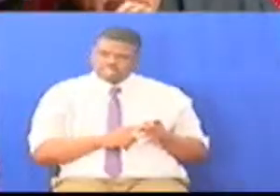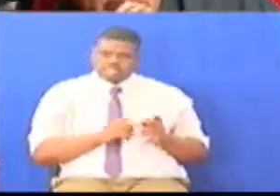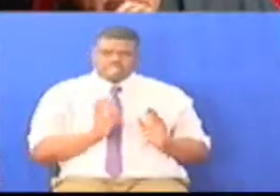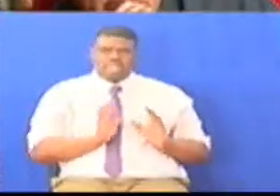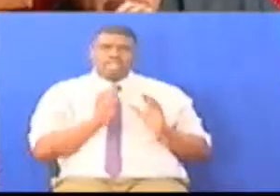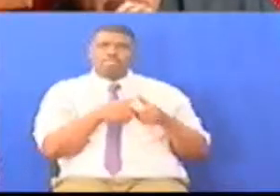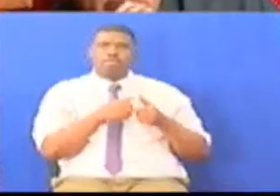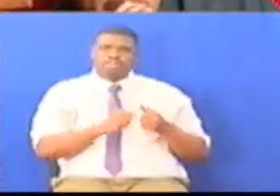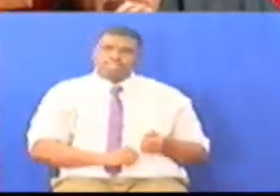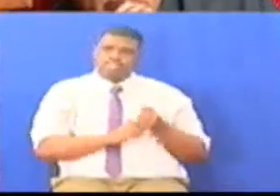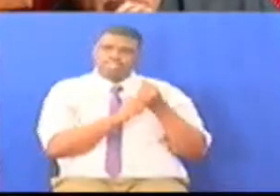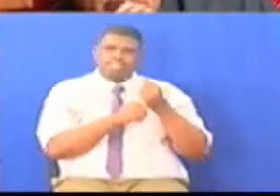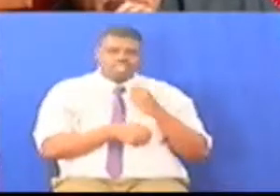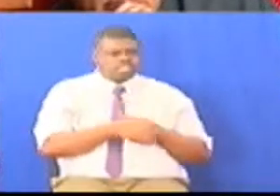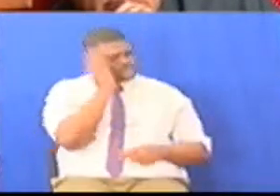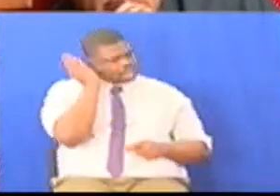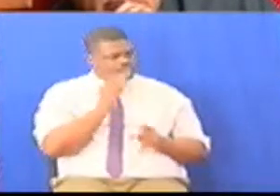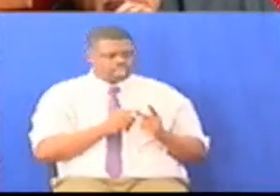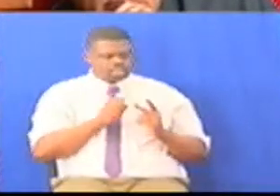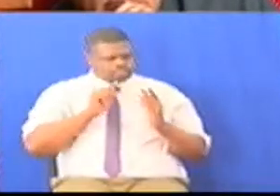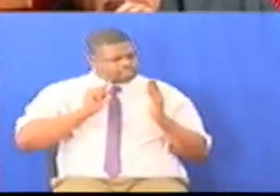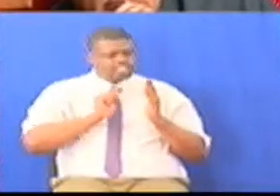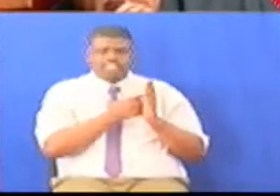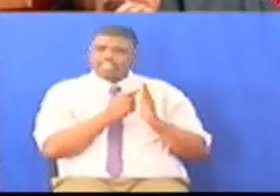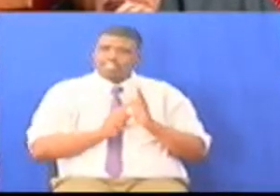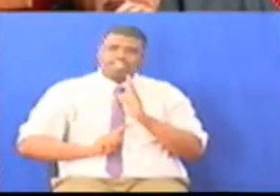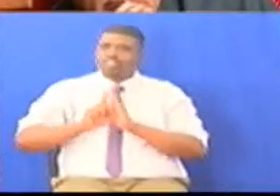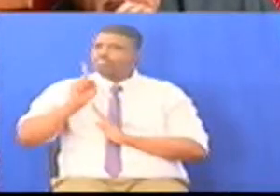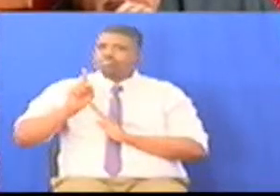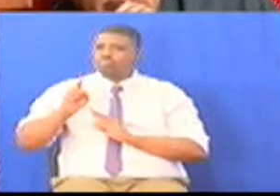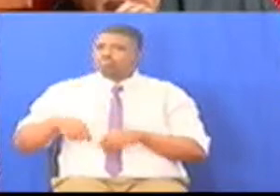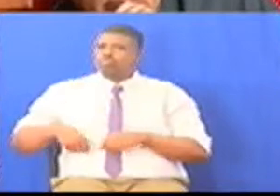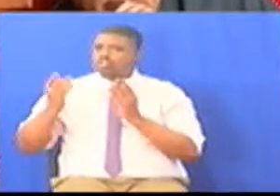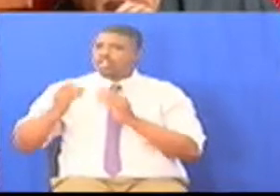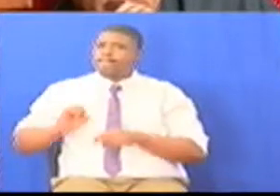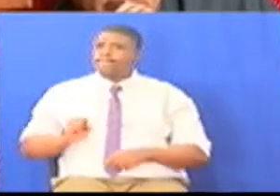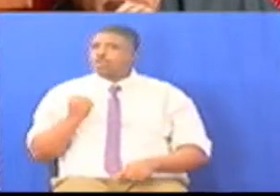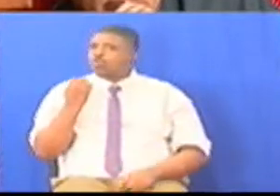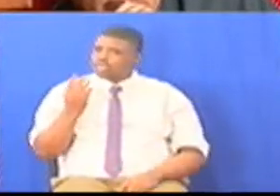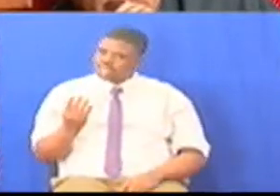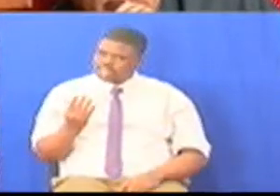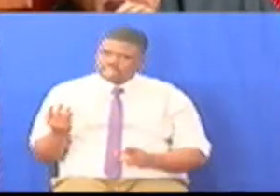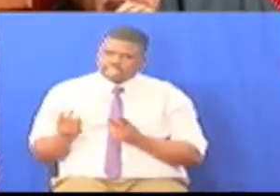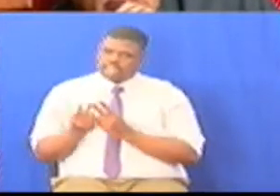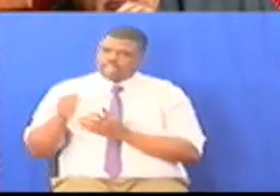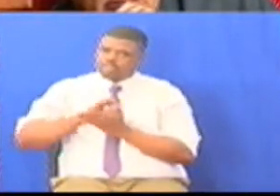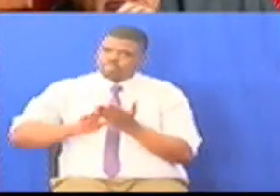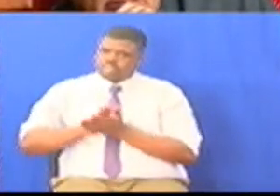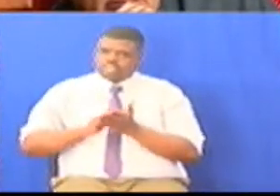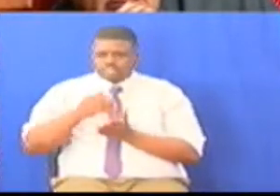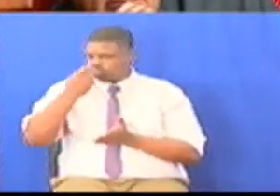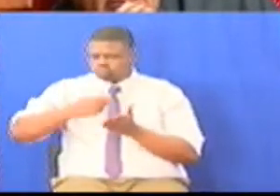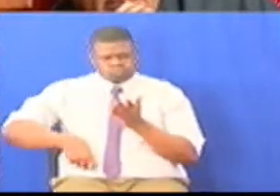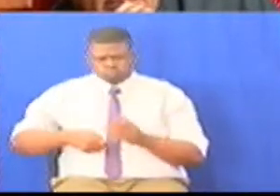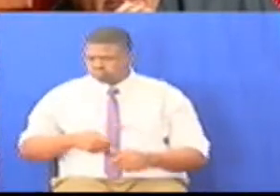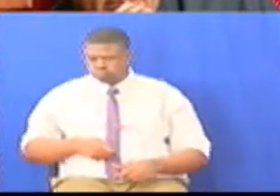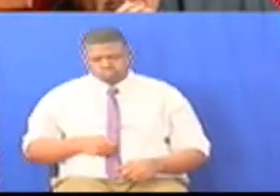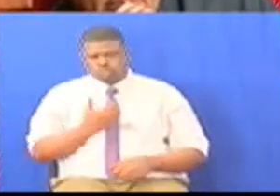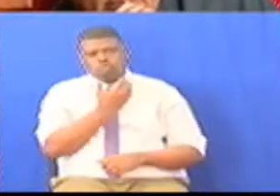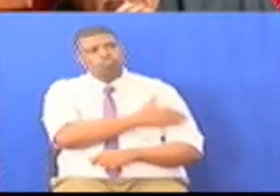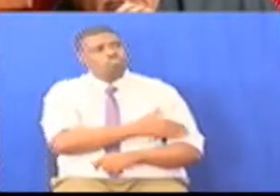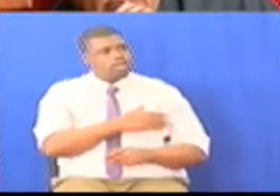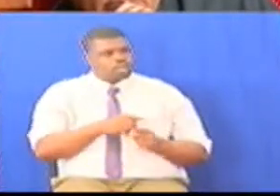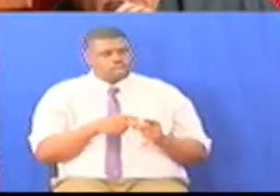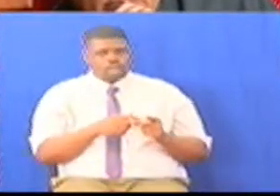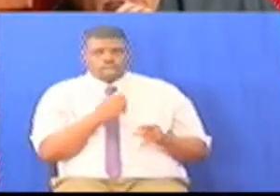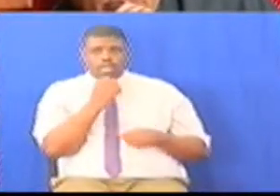inakubaliana na serikali kwa kuweka sharti la mauzo yasiyozidi shilingi milioni 4 kama msingi wa kutotoza ushuru wa huduma. Hatua hii